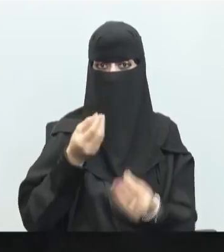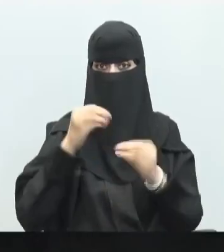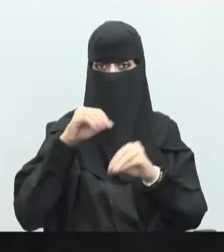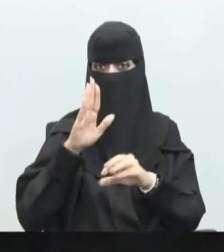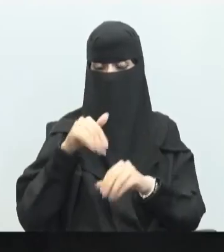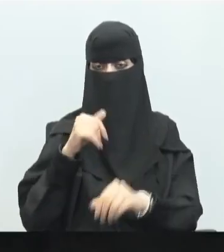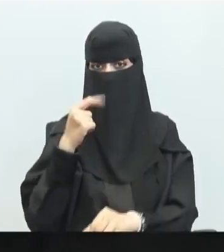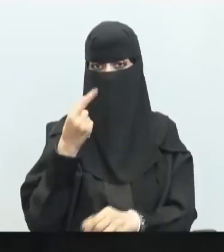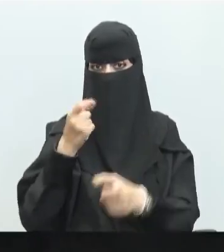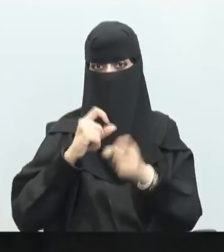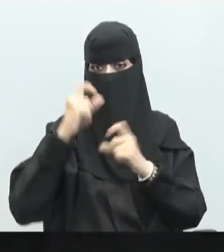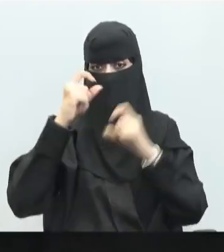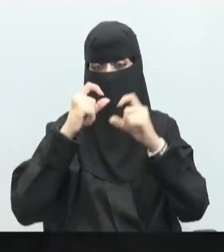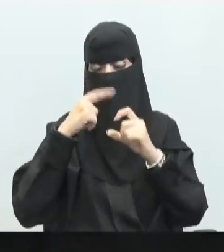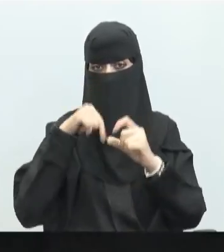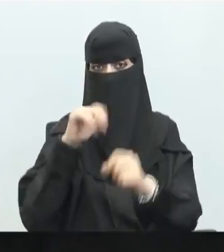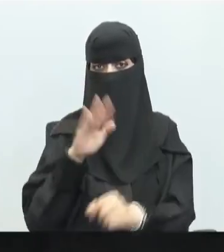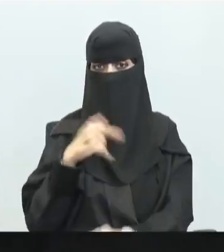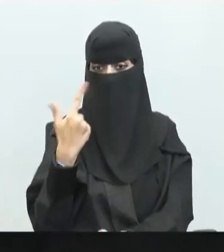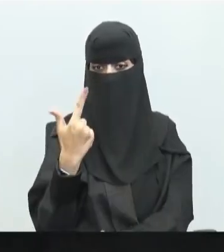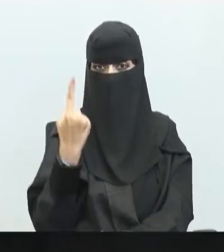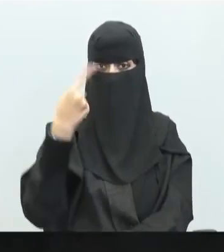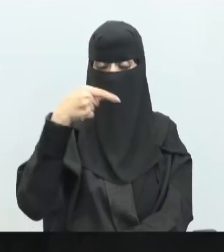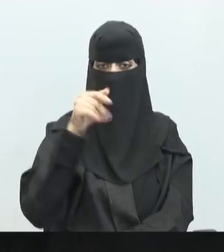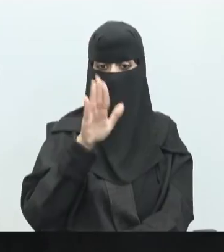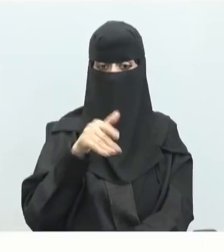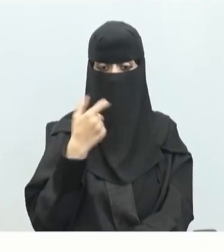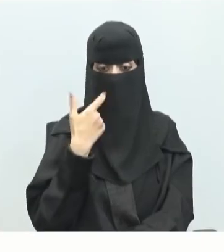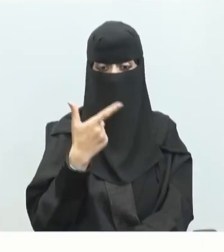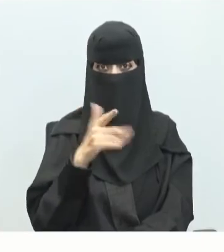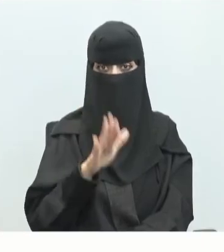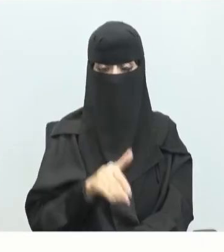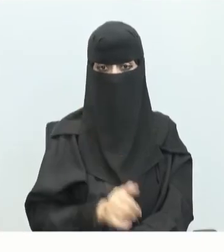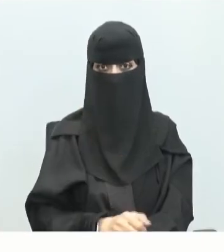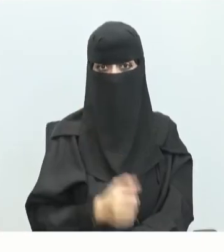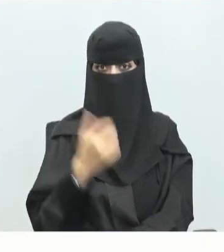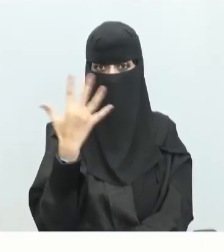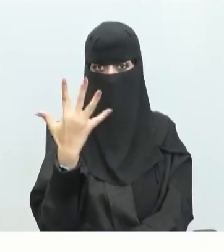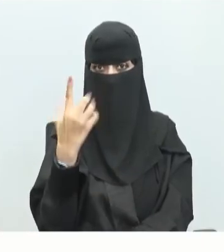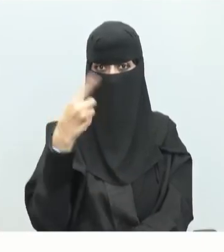اليها قطعتان ويصبح الناتج 17 لاحظ هنا 15